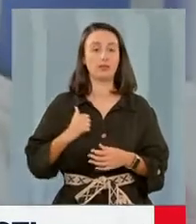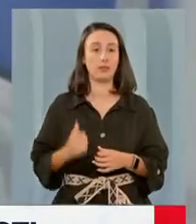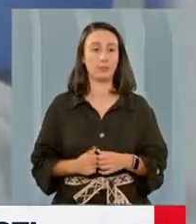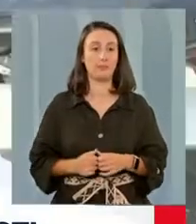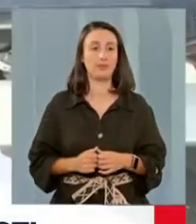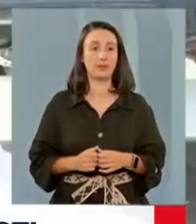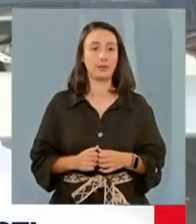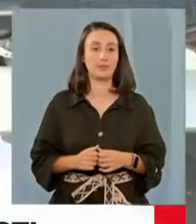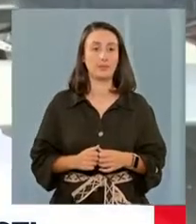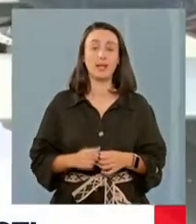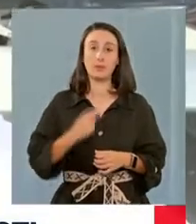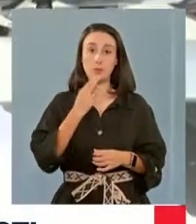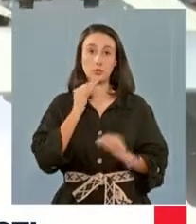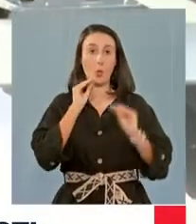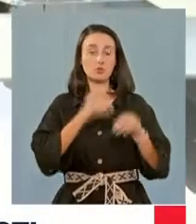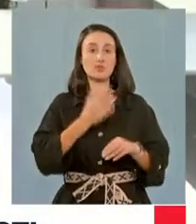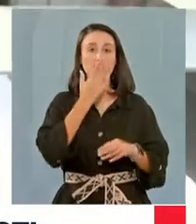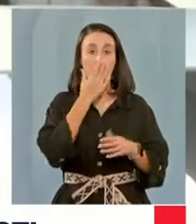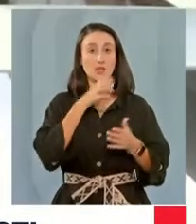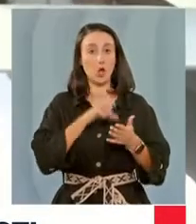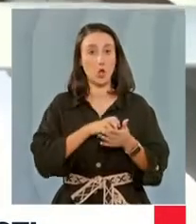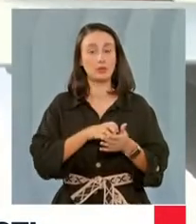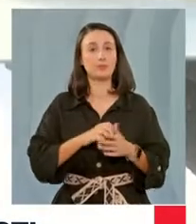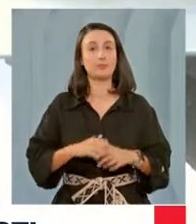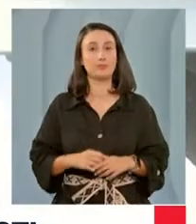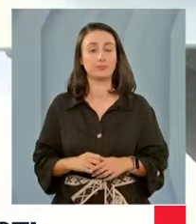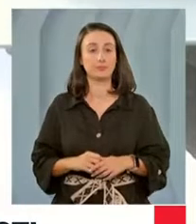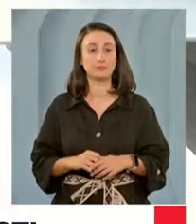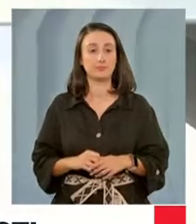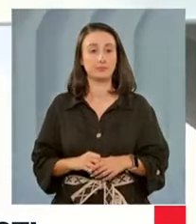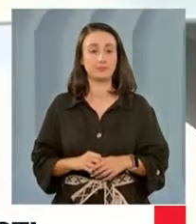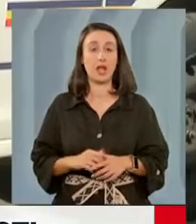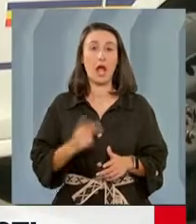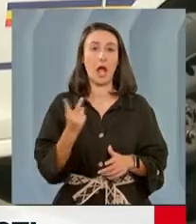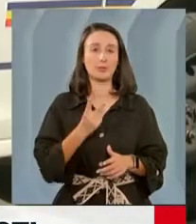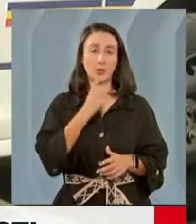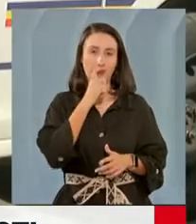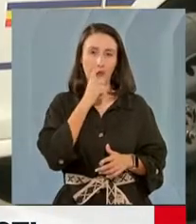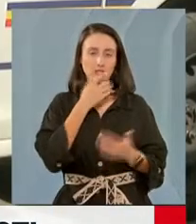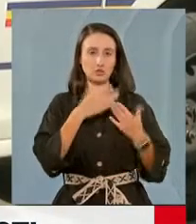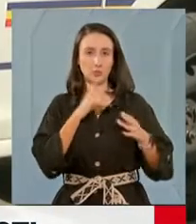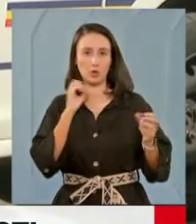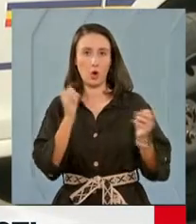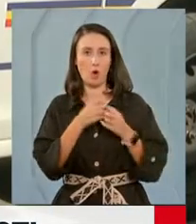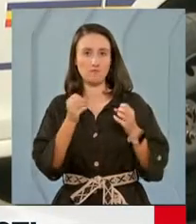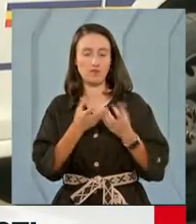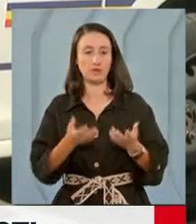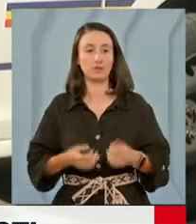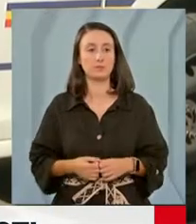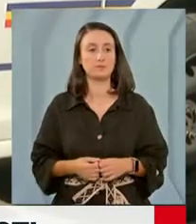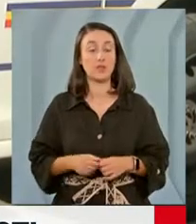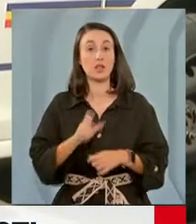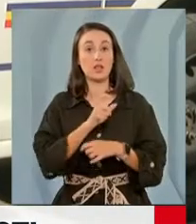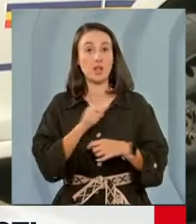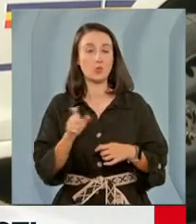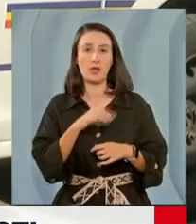baza sesizării, polițiștii s-au deplasat la fața locului. Din verificări, reieșim faptul că între cei doi bărbați ar fi izbucnit un conflict spontan cauzat